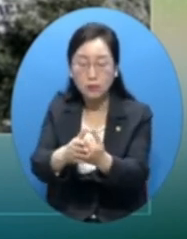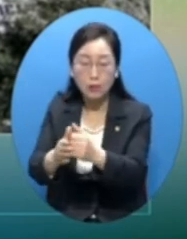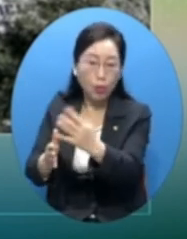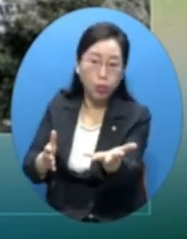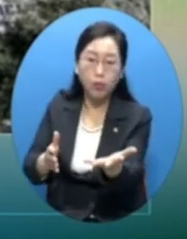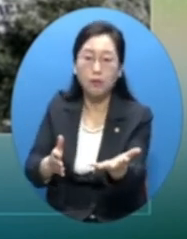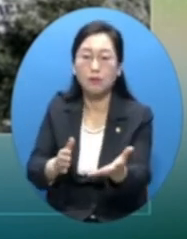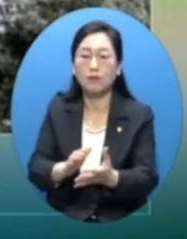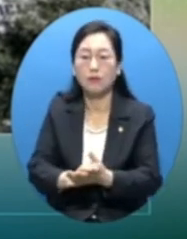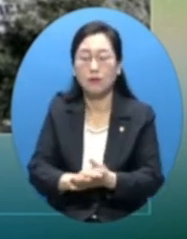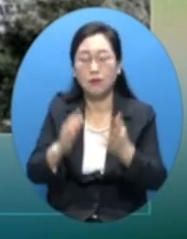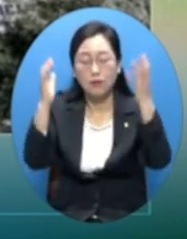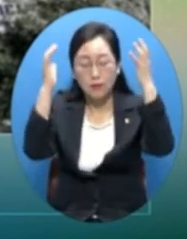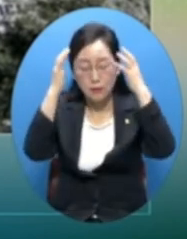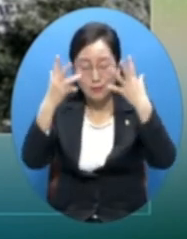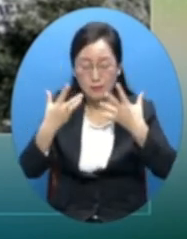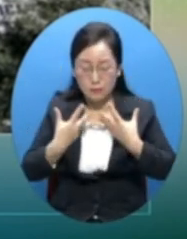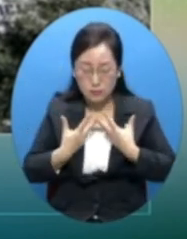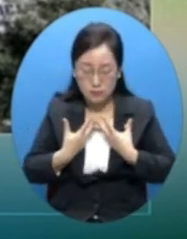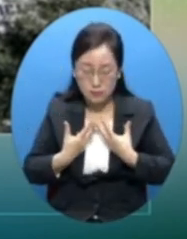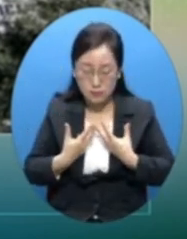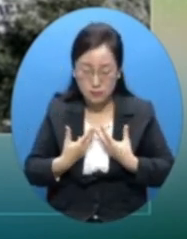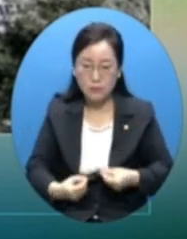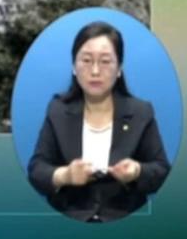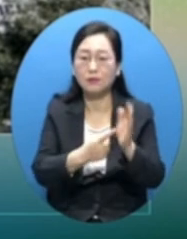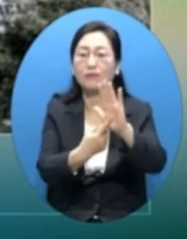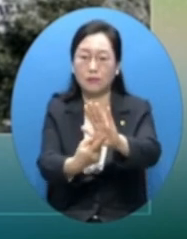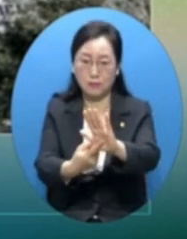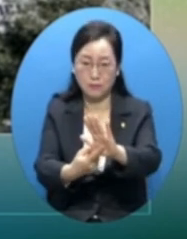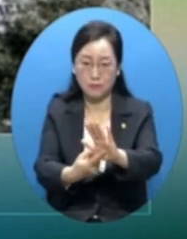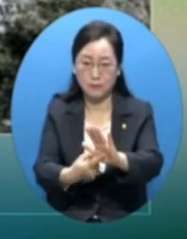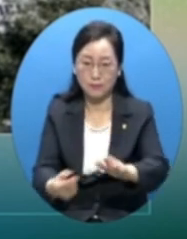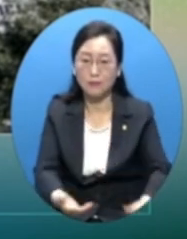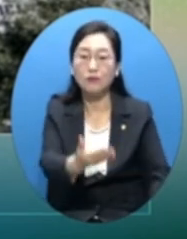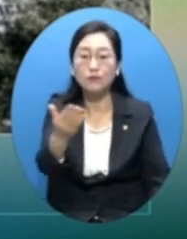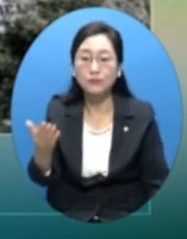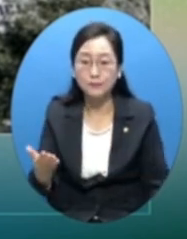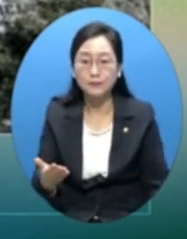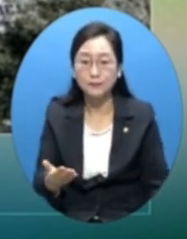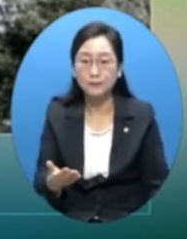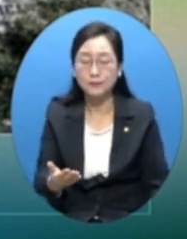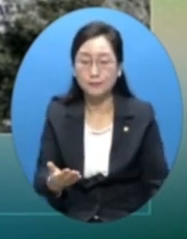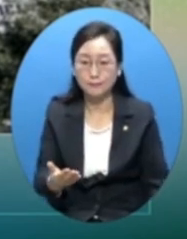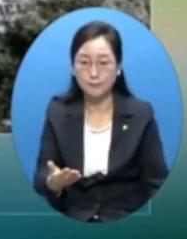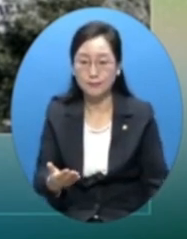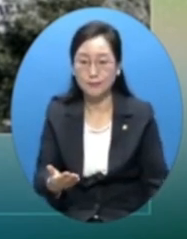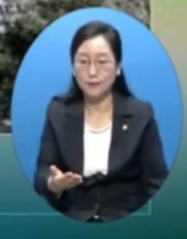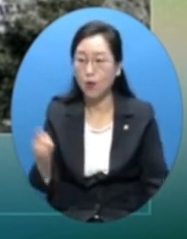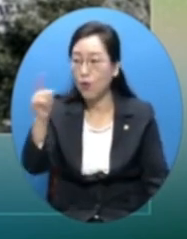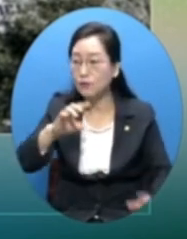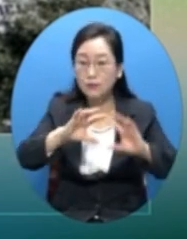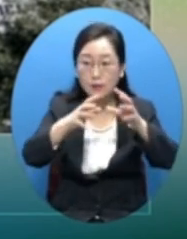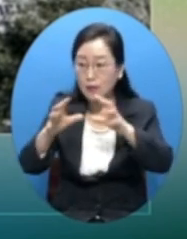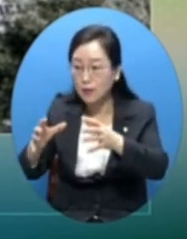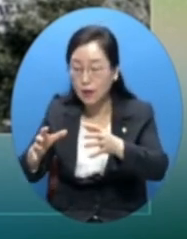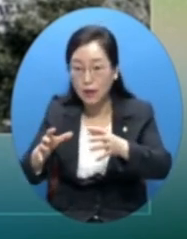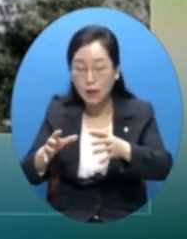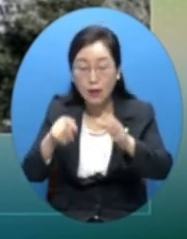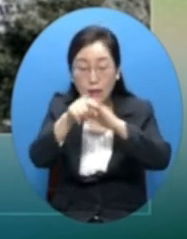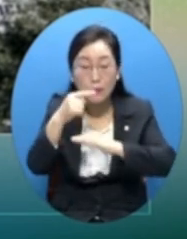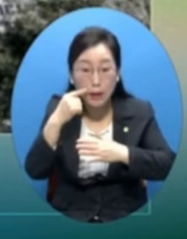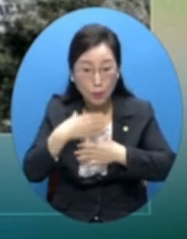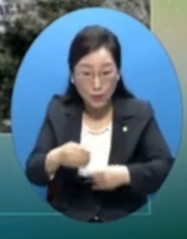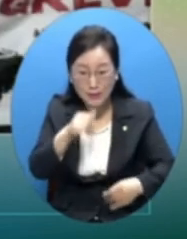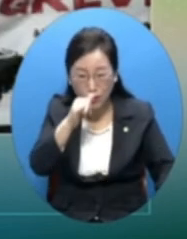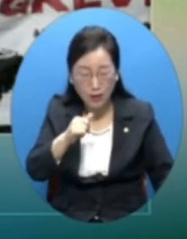큰 고통과 절망에 빠져있는 모습이 보도되었습니다. 여러분 어느 나라가 편한 나라가 없습니다. 프랑스는